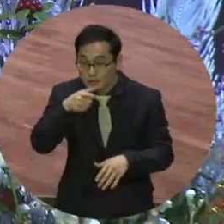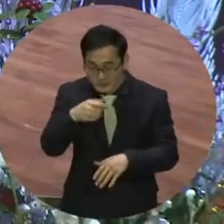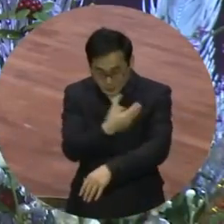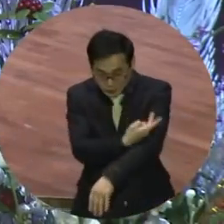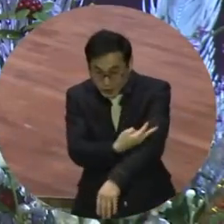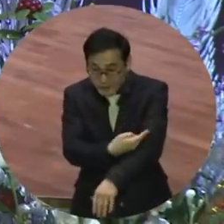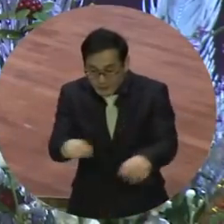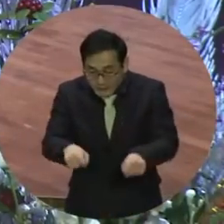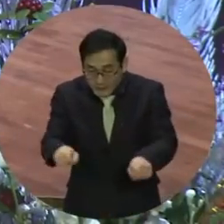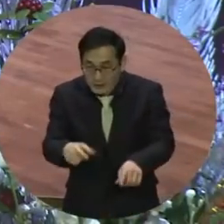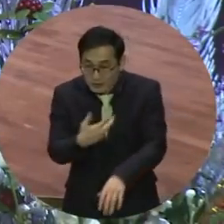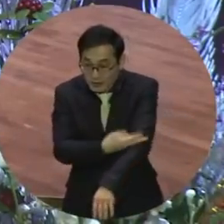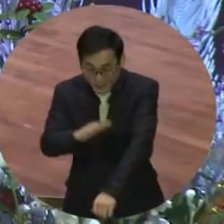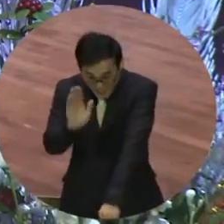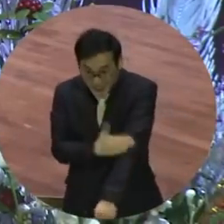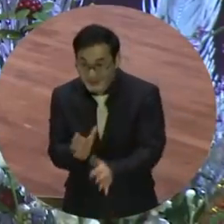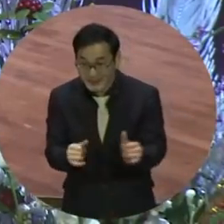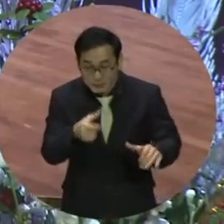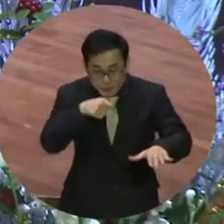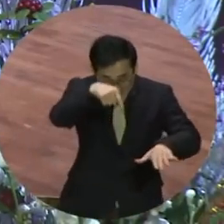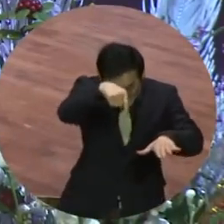뭐예요? 물이 조금만 깊어도